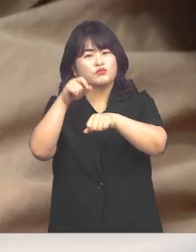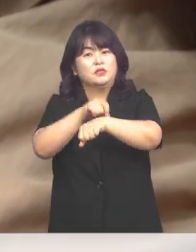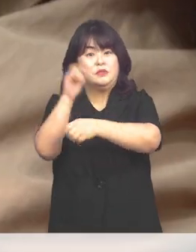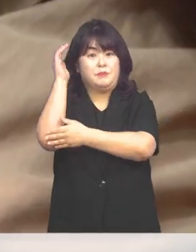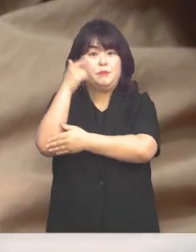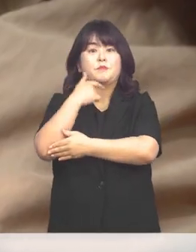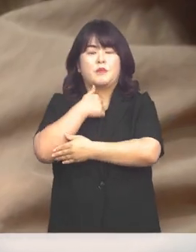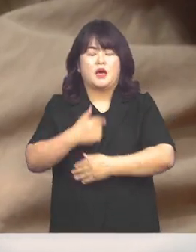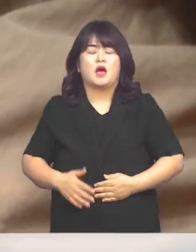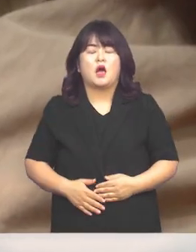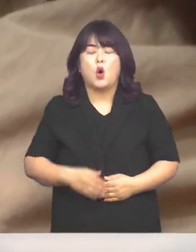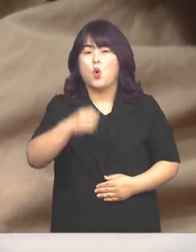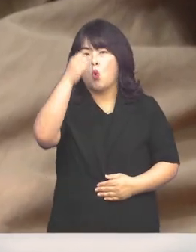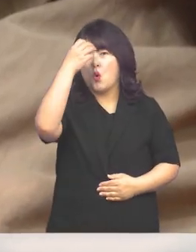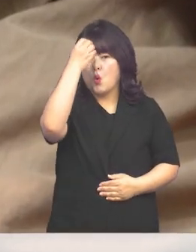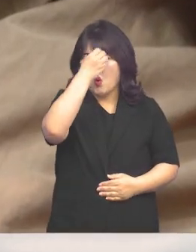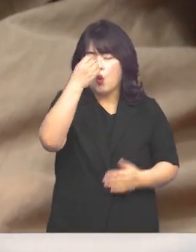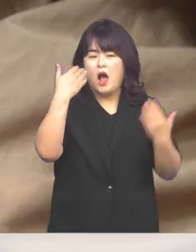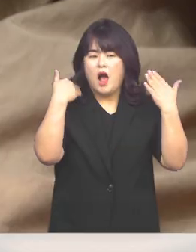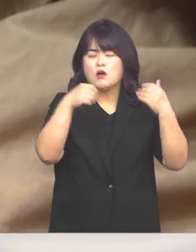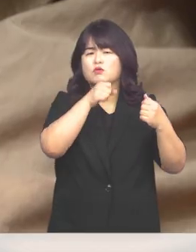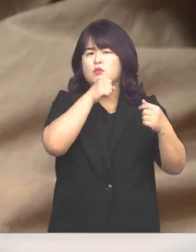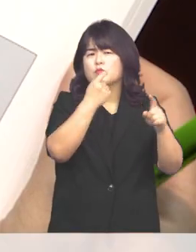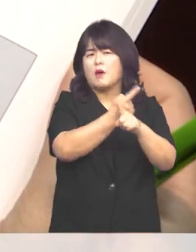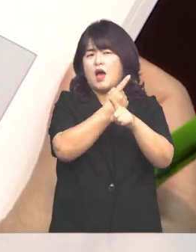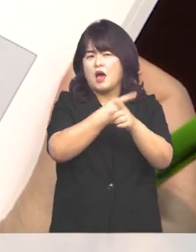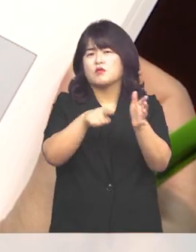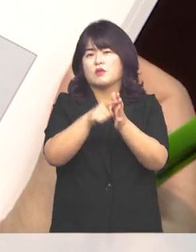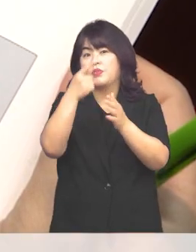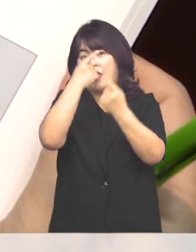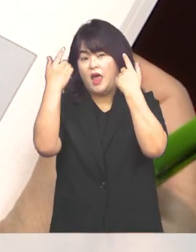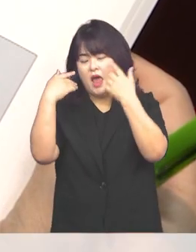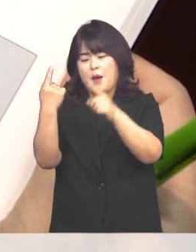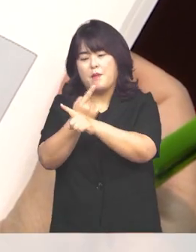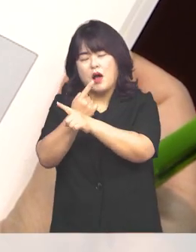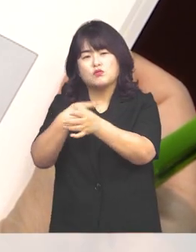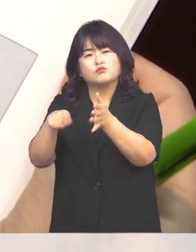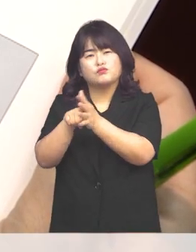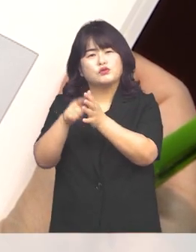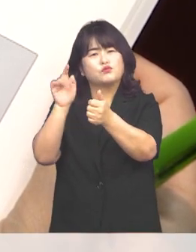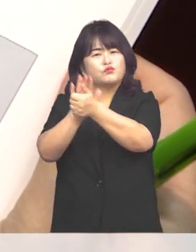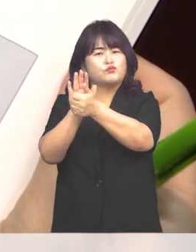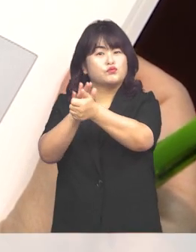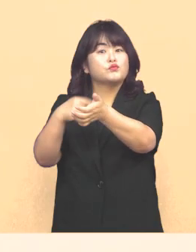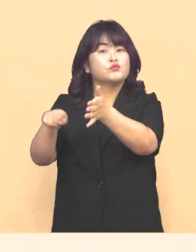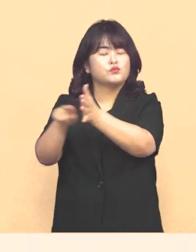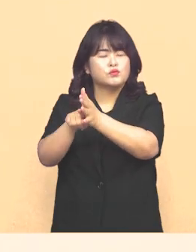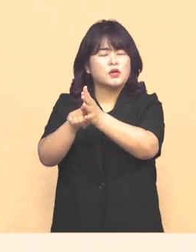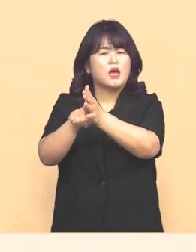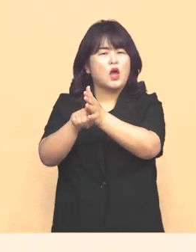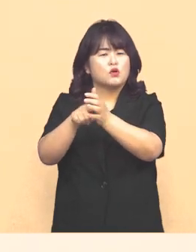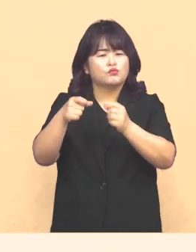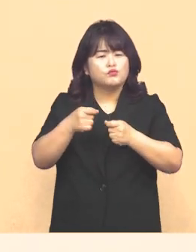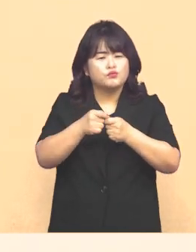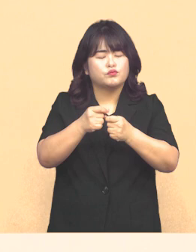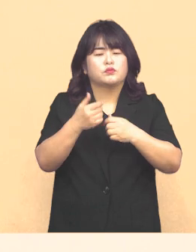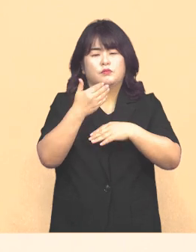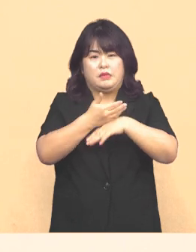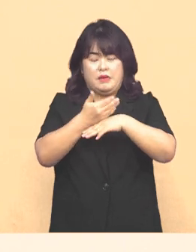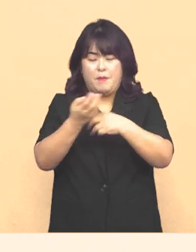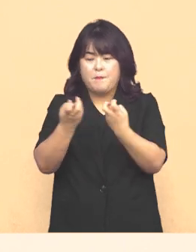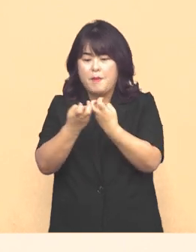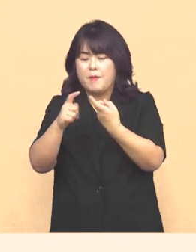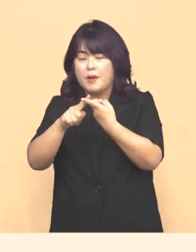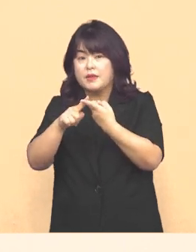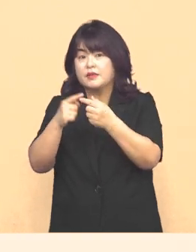개최했습니다. 이번 특강은 고교학점제 전면 시행과 변화하는 대입제도에 대한 이해를 돕고 학부모들에게 구체적인 진로 진학